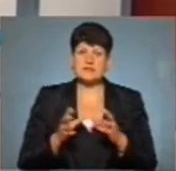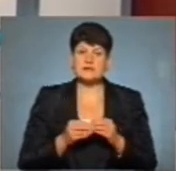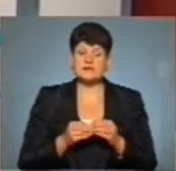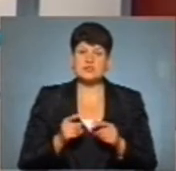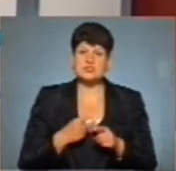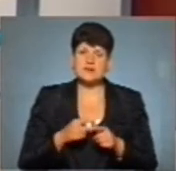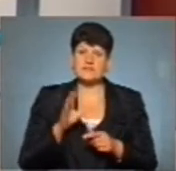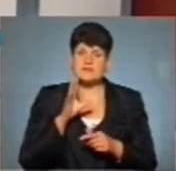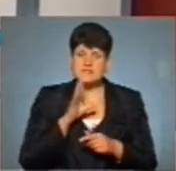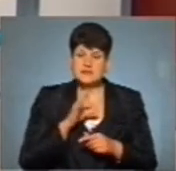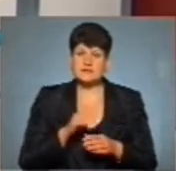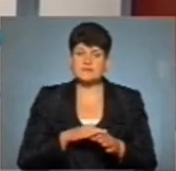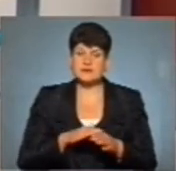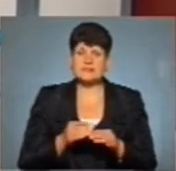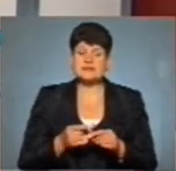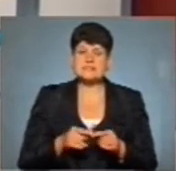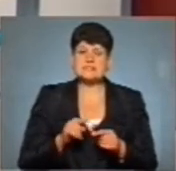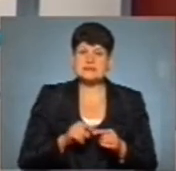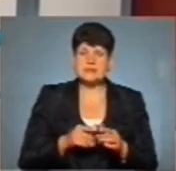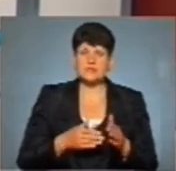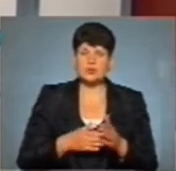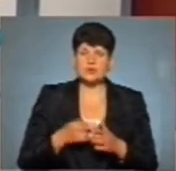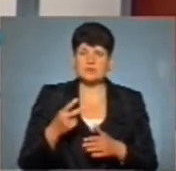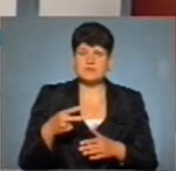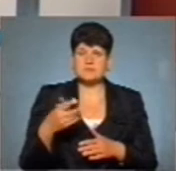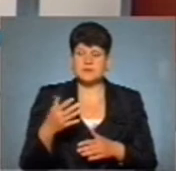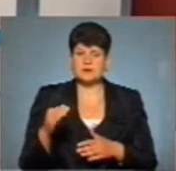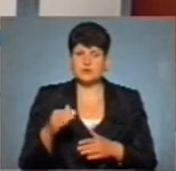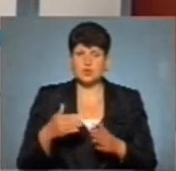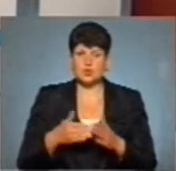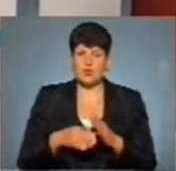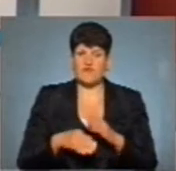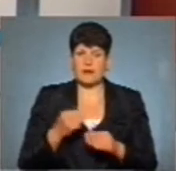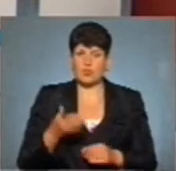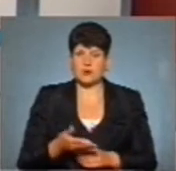чи встигне реалізуватися це до 25 жовтня, до виборів?